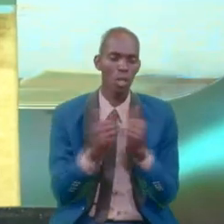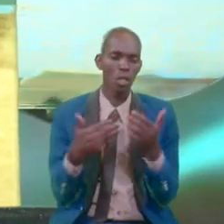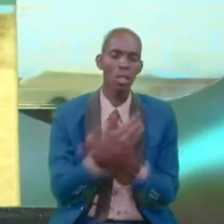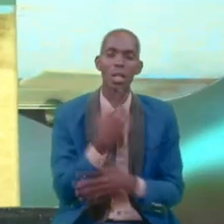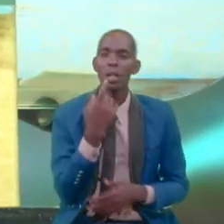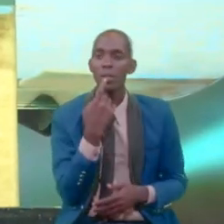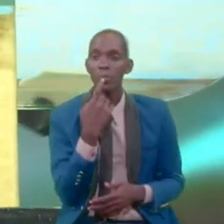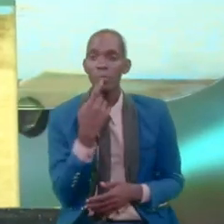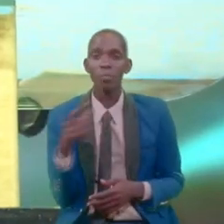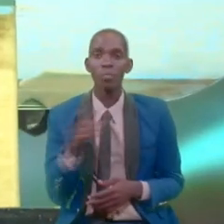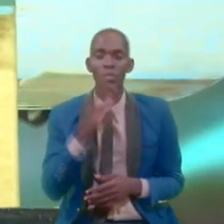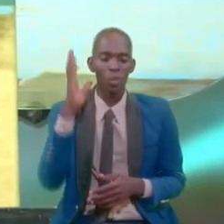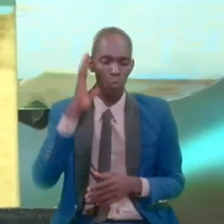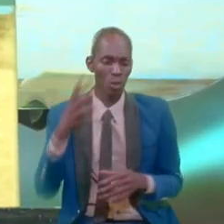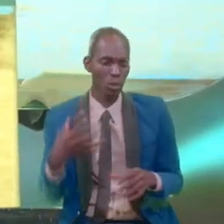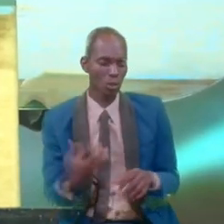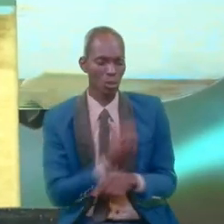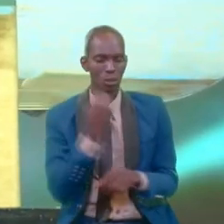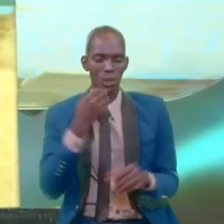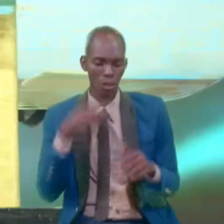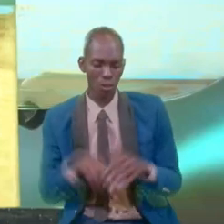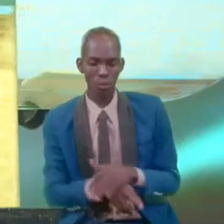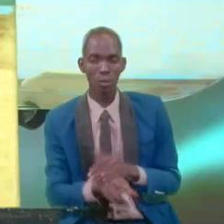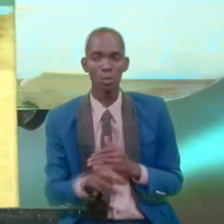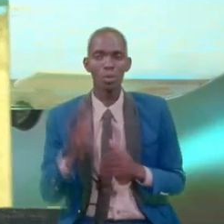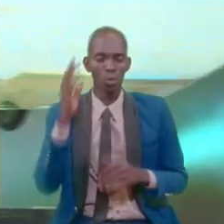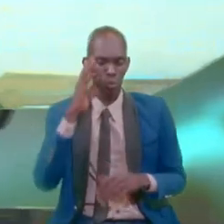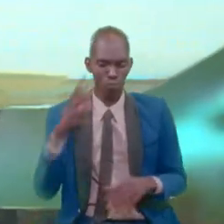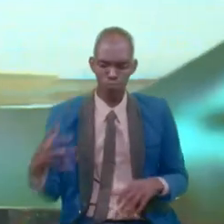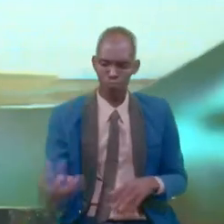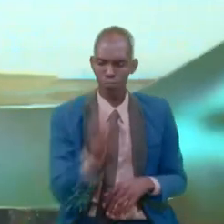langues. Ils saisiront des serpents.